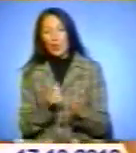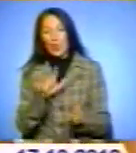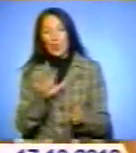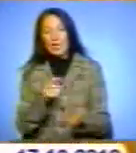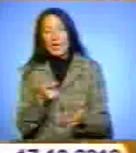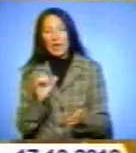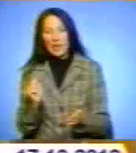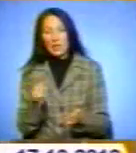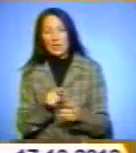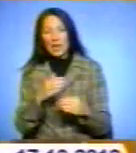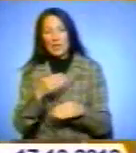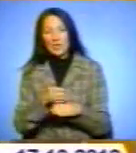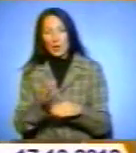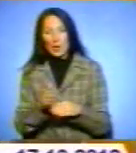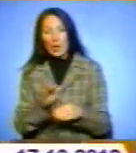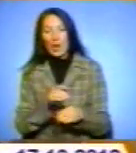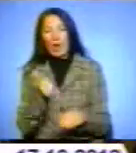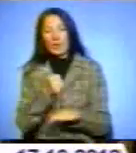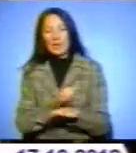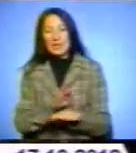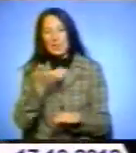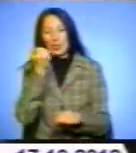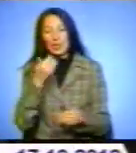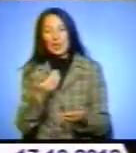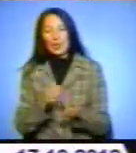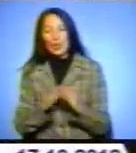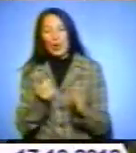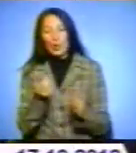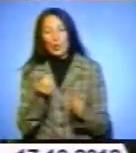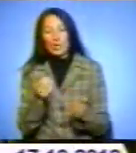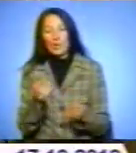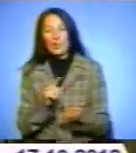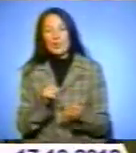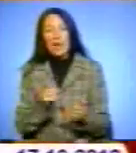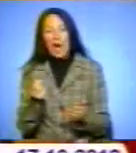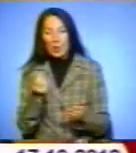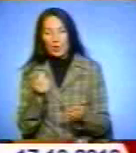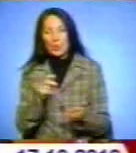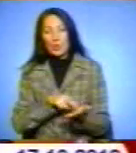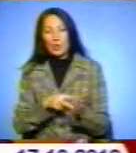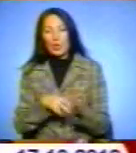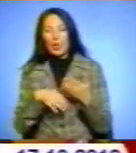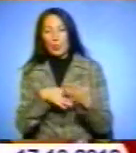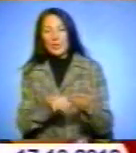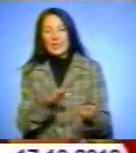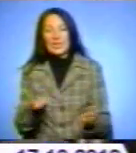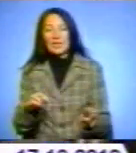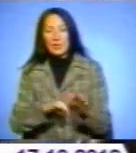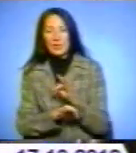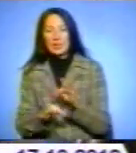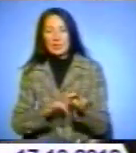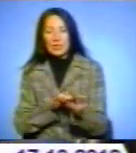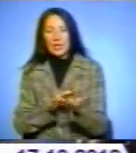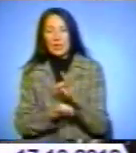смаколика. Головне – не забути вдома гаманця. За вилучені кошти планують допомогти дітям-сиротам або потребуючим.